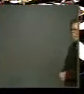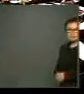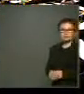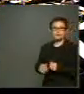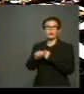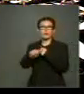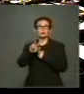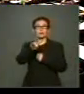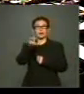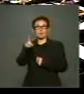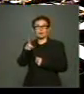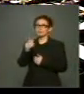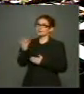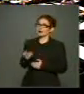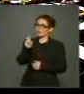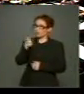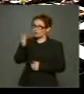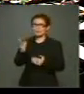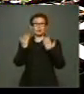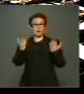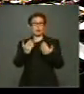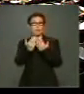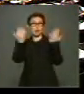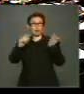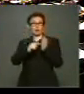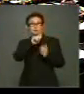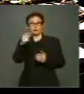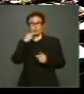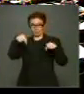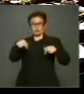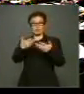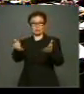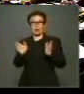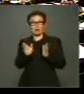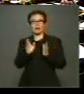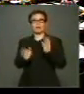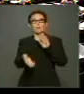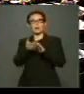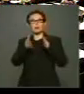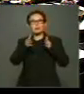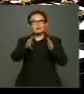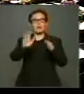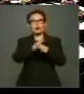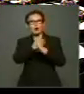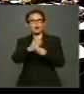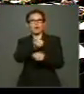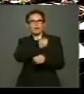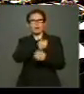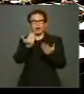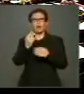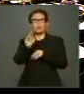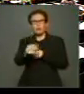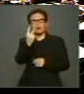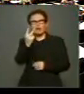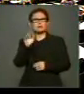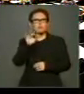Herra puhemies, kuten tänään on monen kertaan sanottu tässä salissa, perusväylänpidon korjausvelka on yli 2